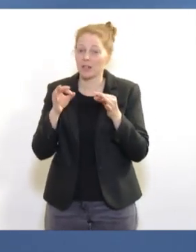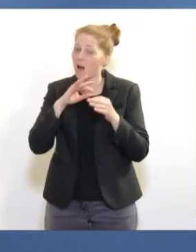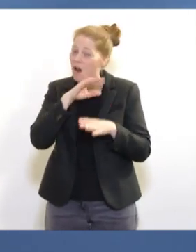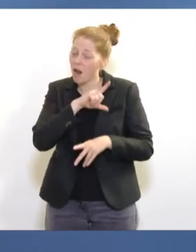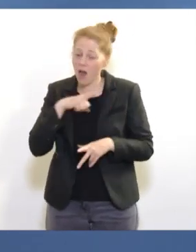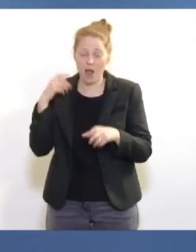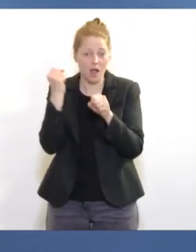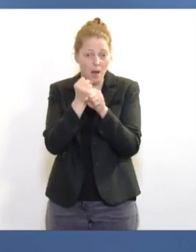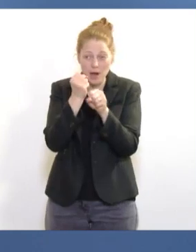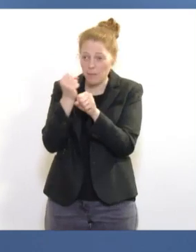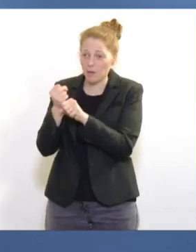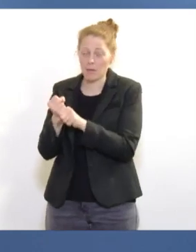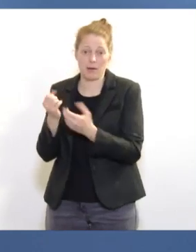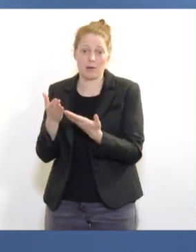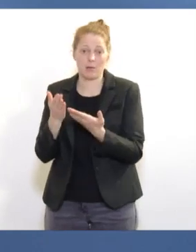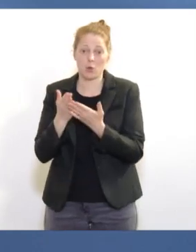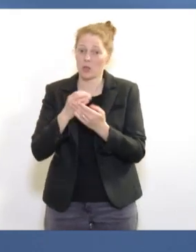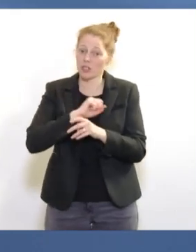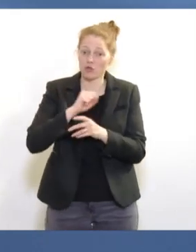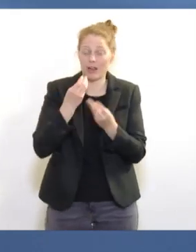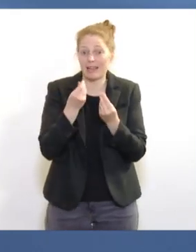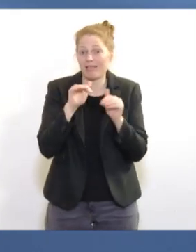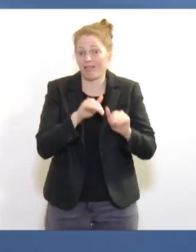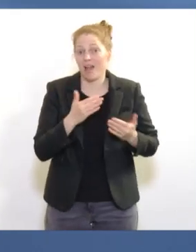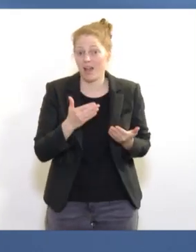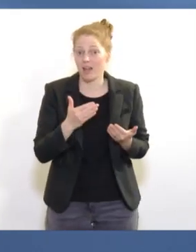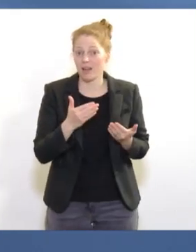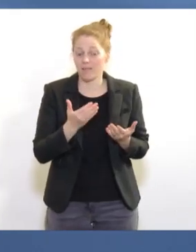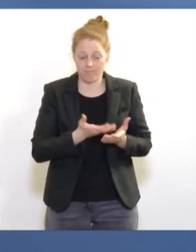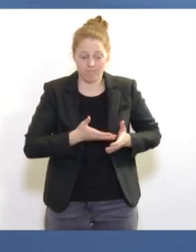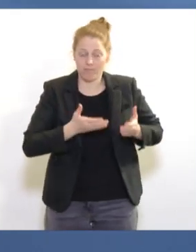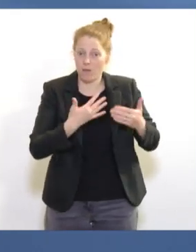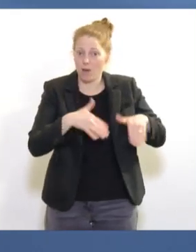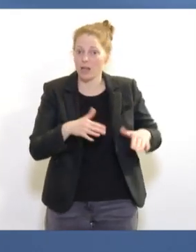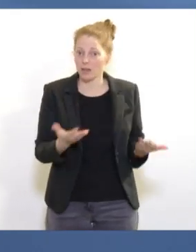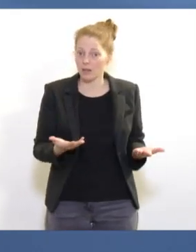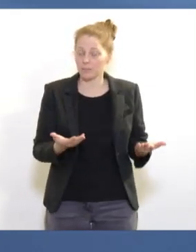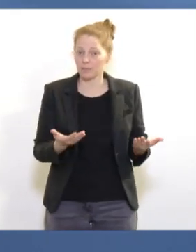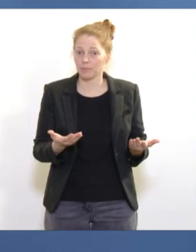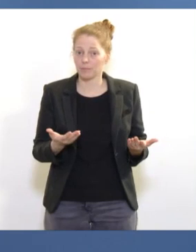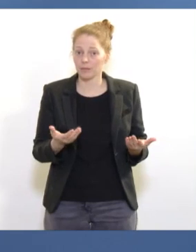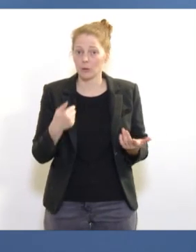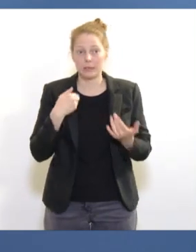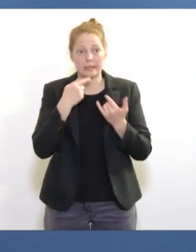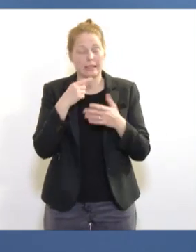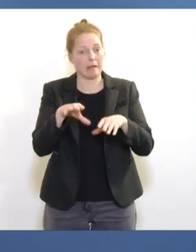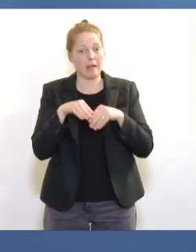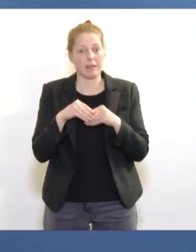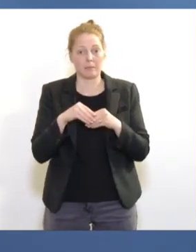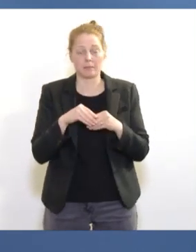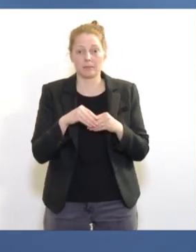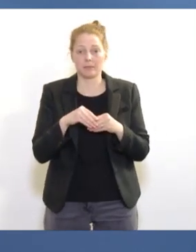erschaffen, für das wir so sehr das Zugekonten an Betriebe transferieren. Ich akzeptiere nicht mehr, dass die